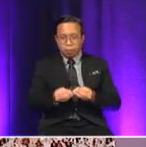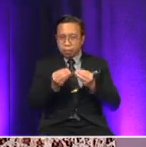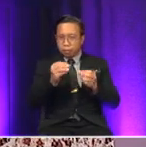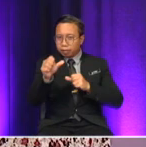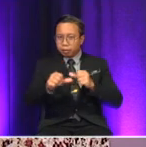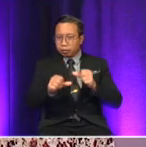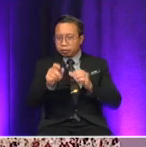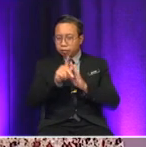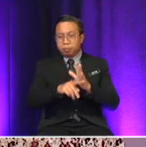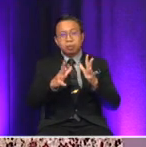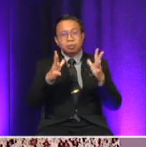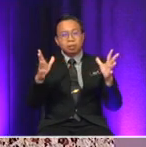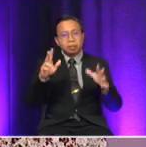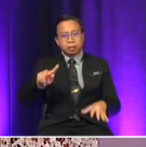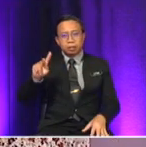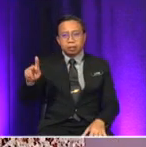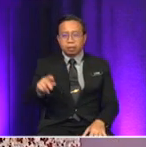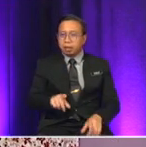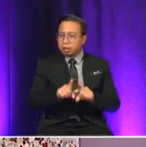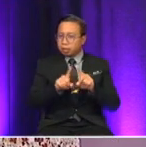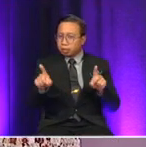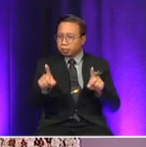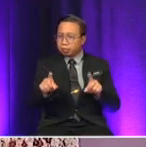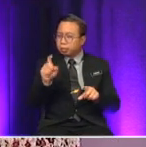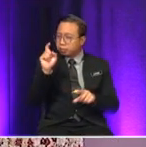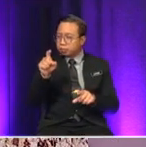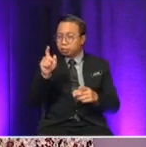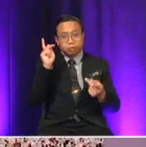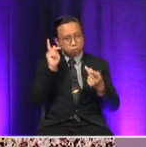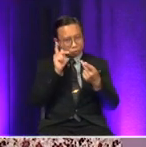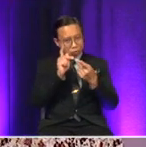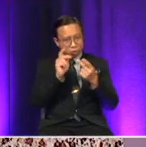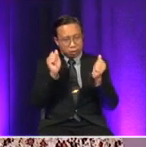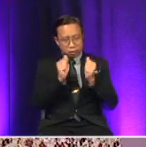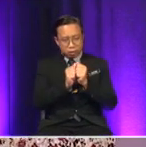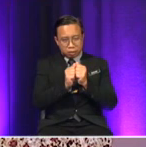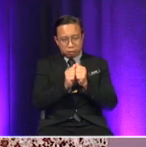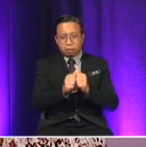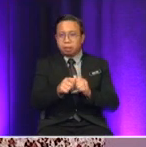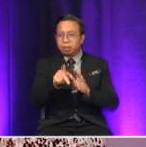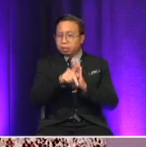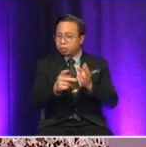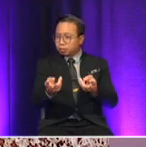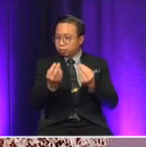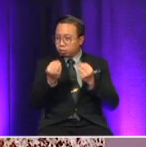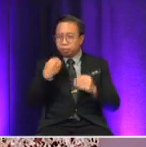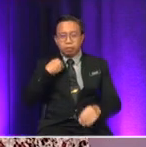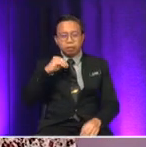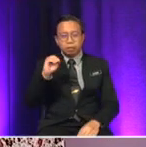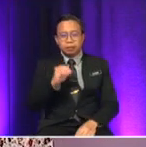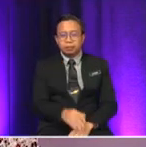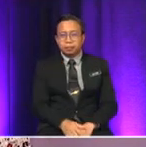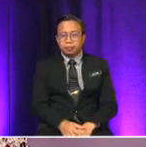aktiviti perkembangan kanak-kanak, namun perlu sesuai dengan keperluan mereka. Jadi Ira,